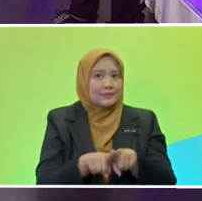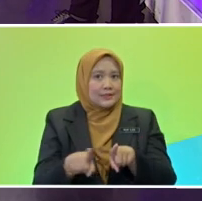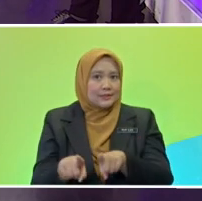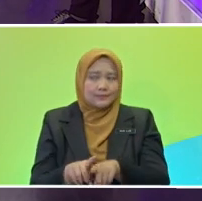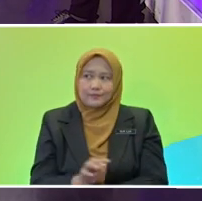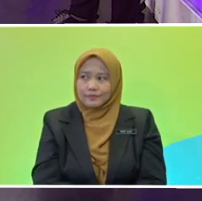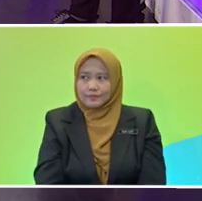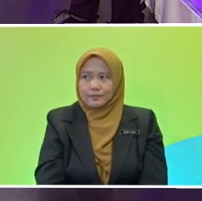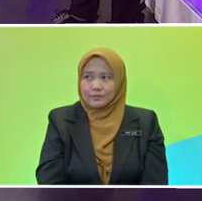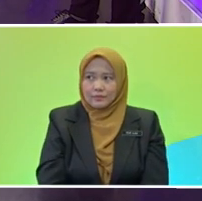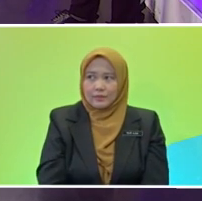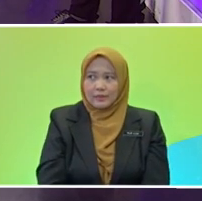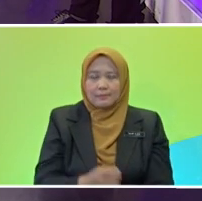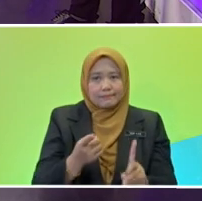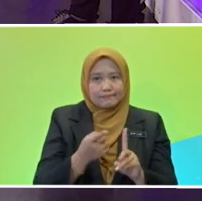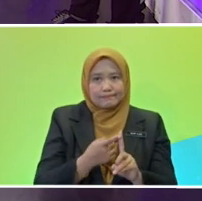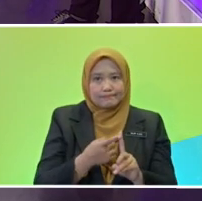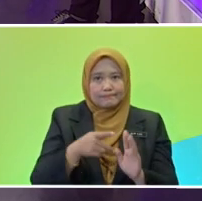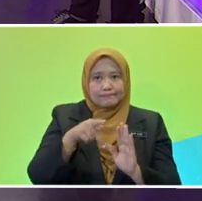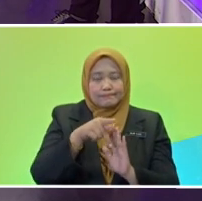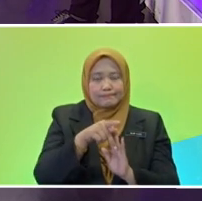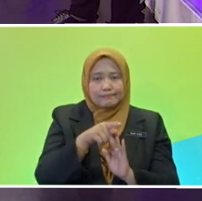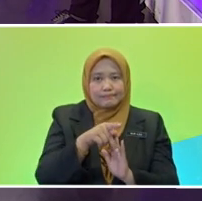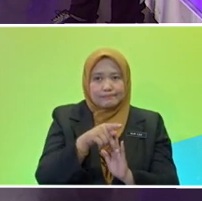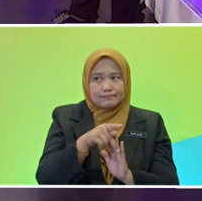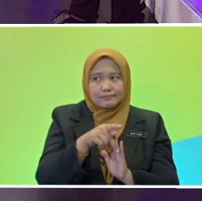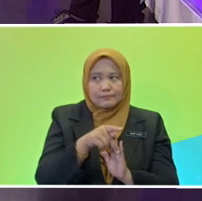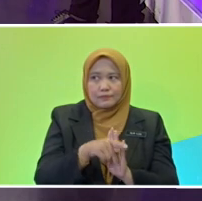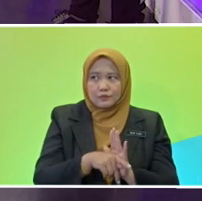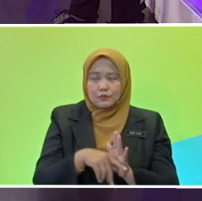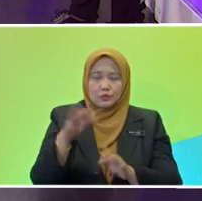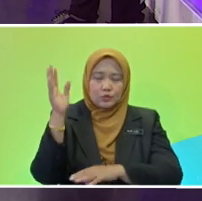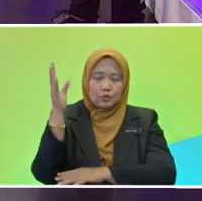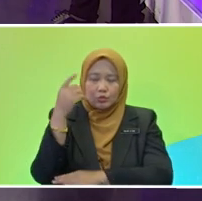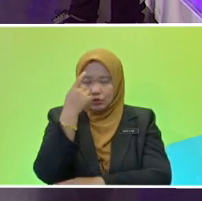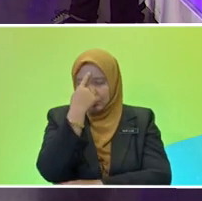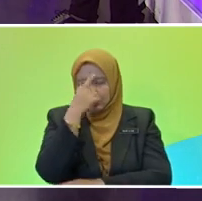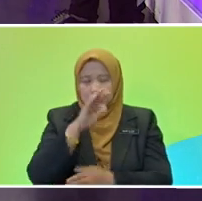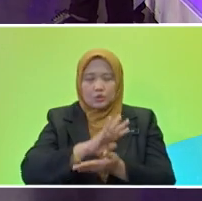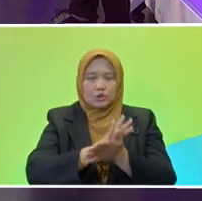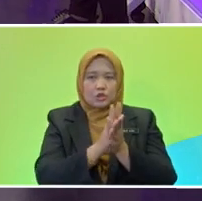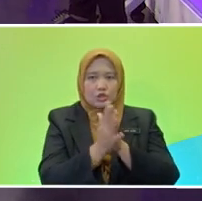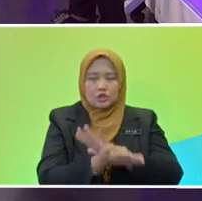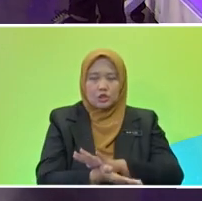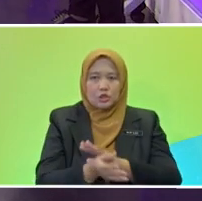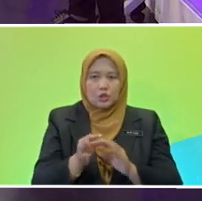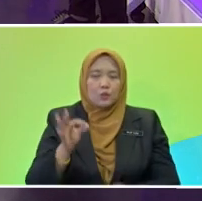tumbuhan dia butuhkan menjadi buah dan biji benih oke itu adalah bunga-bunga oke